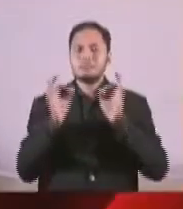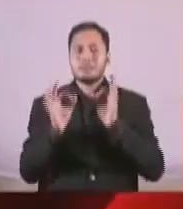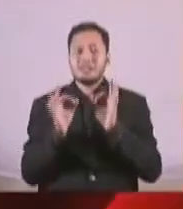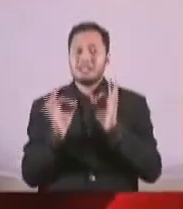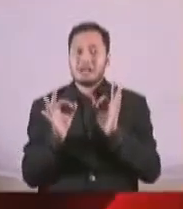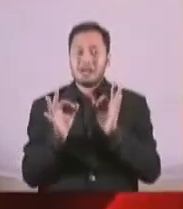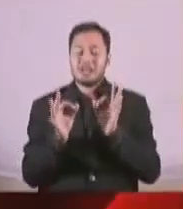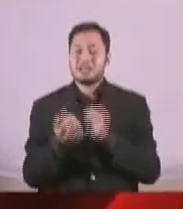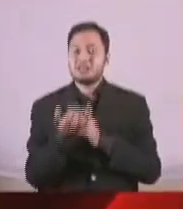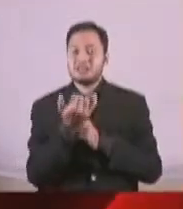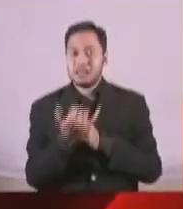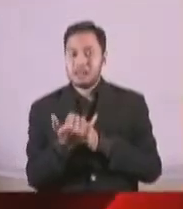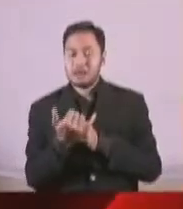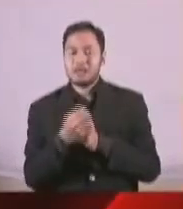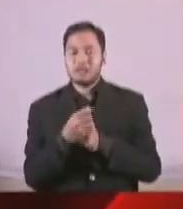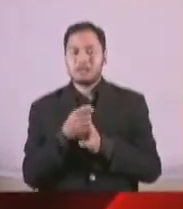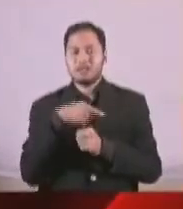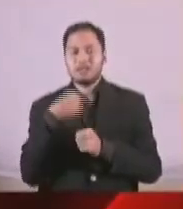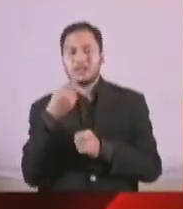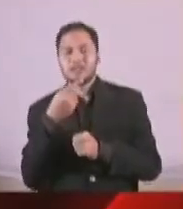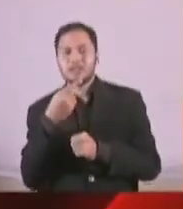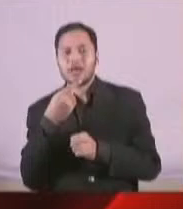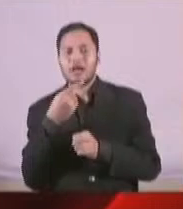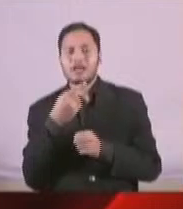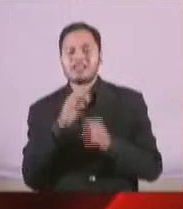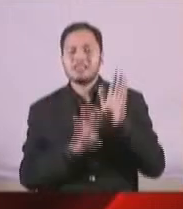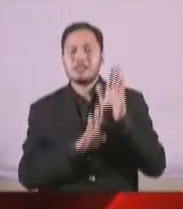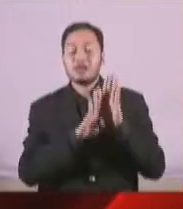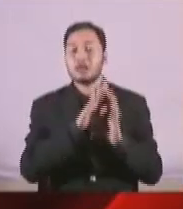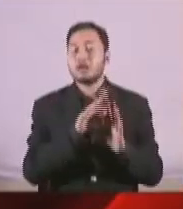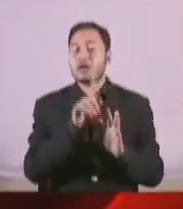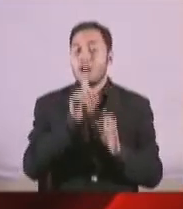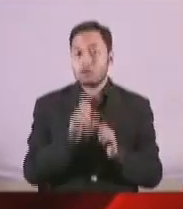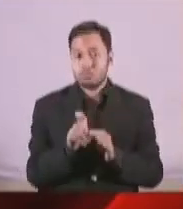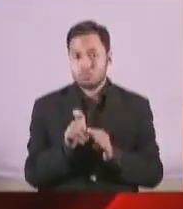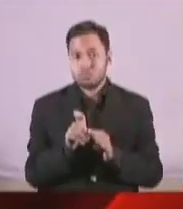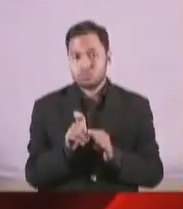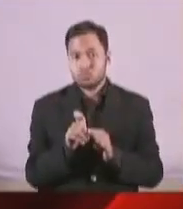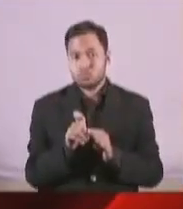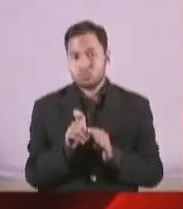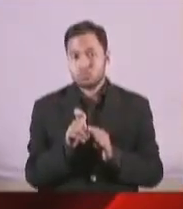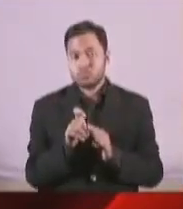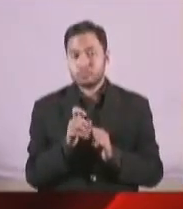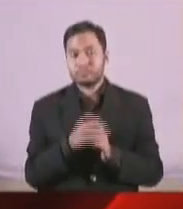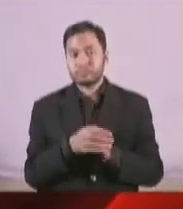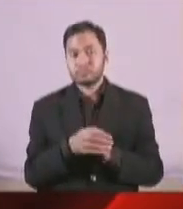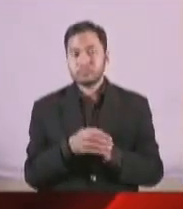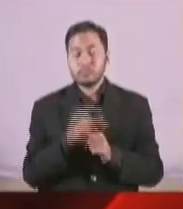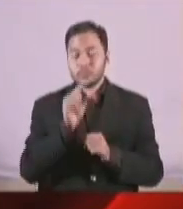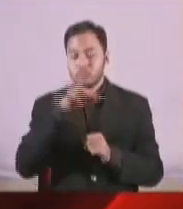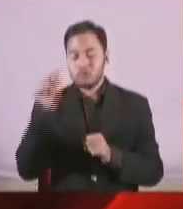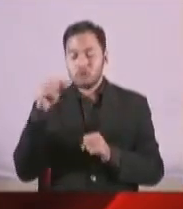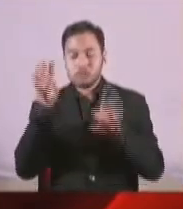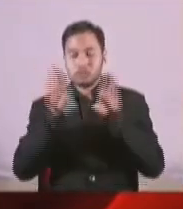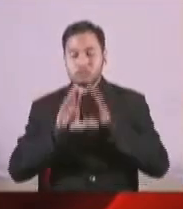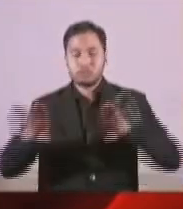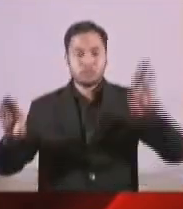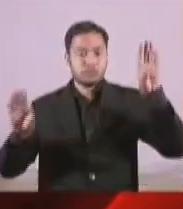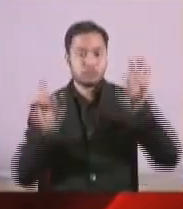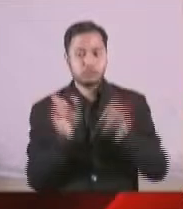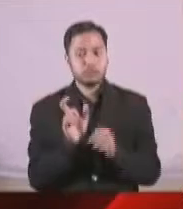mengakibatkan lama sekolah Sumatera Utara itu masih 9,8